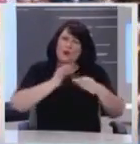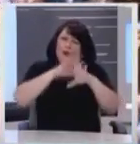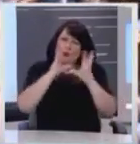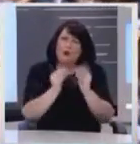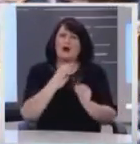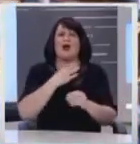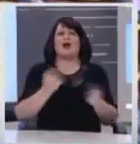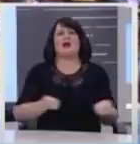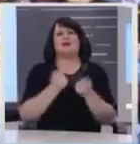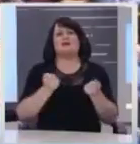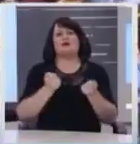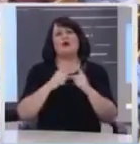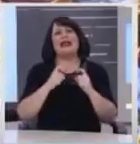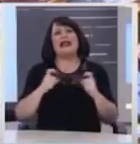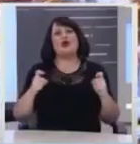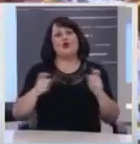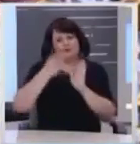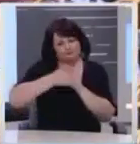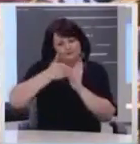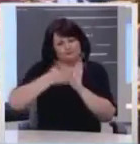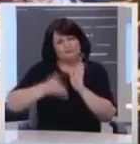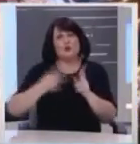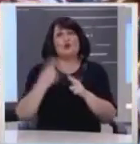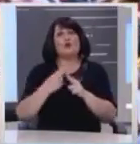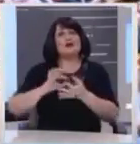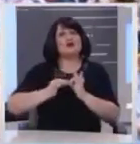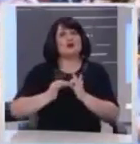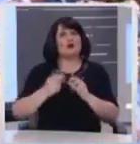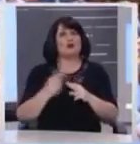και χρήσιμο υλικό με ιδιαίτερη ιστορική σημασία.